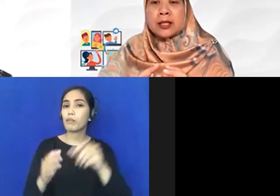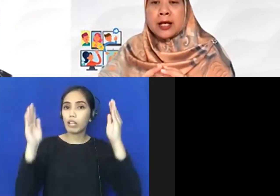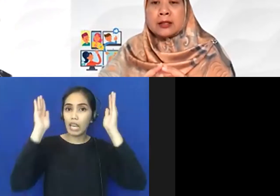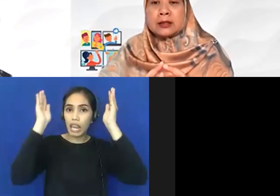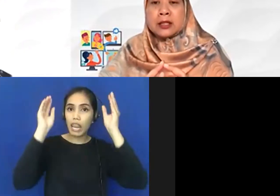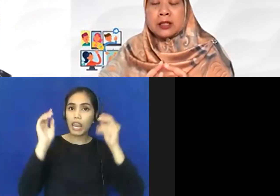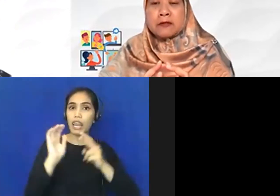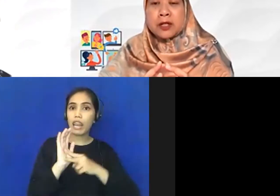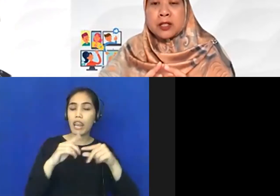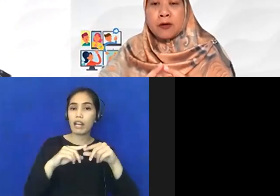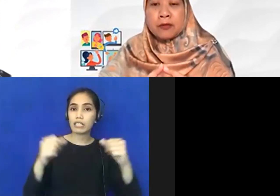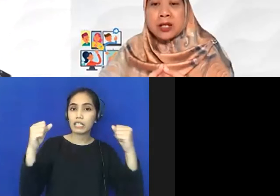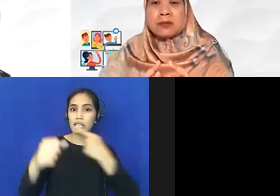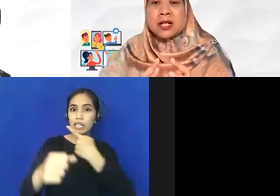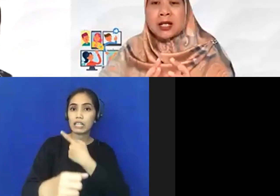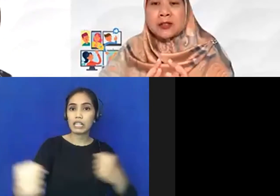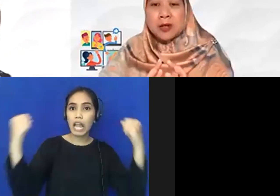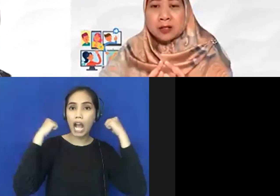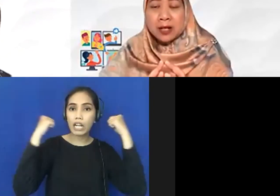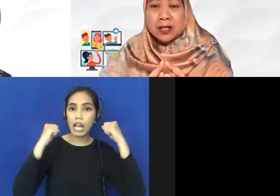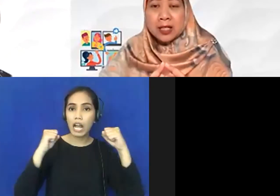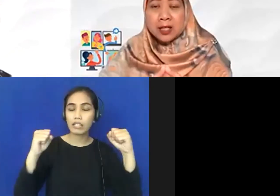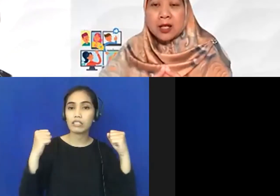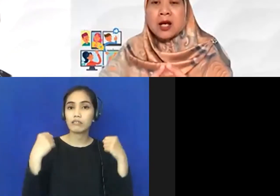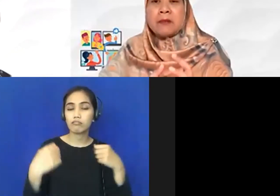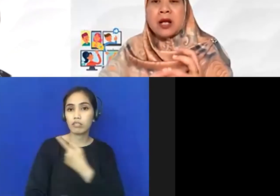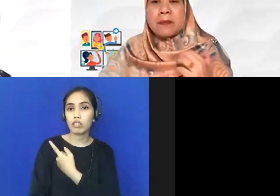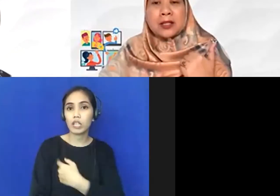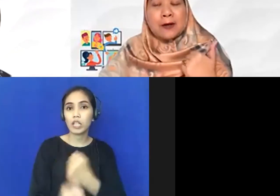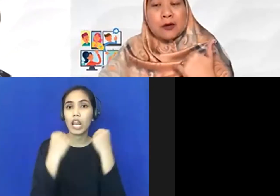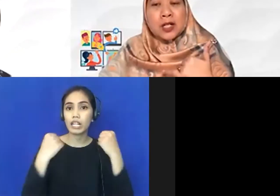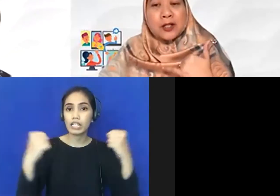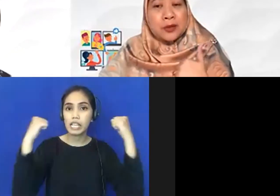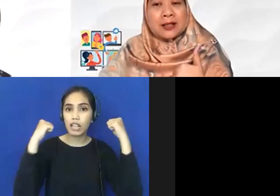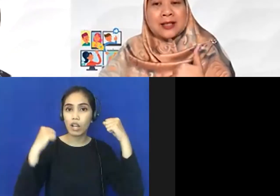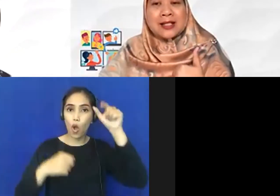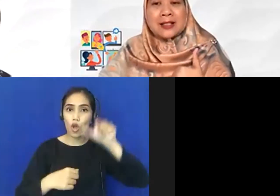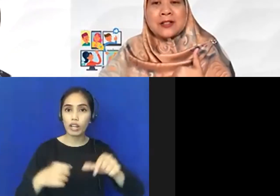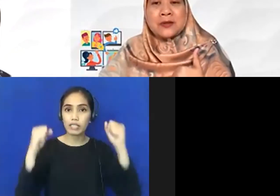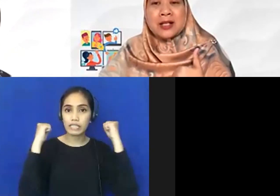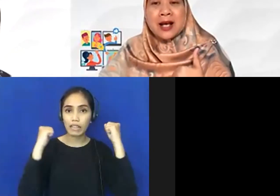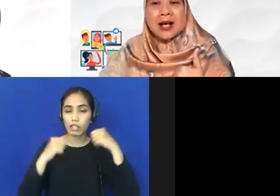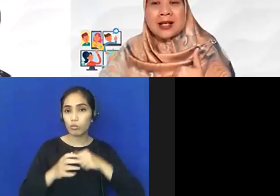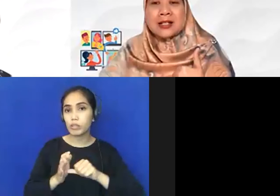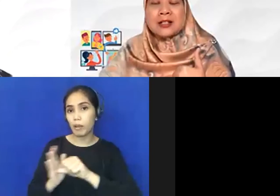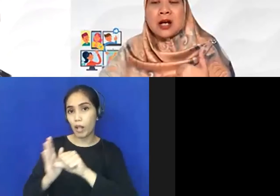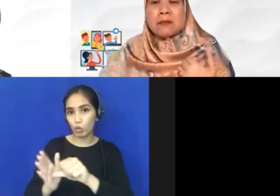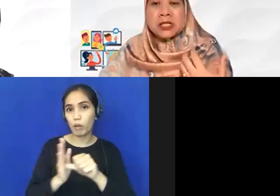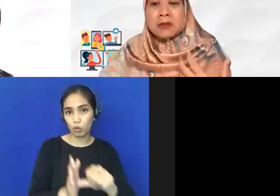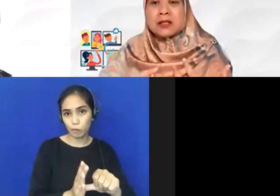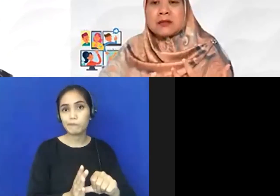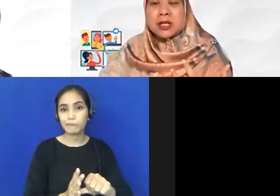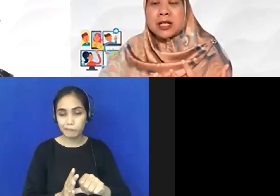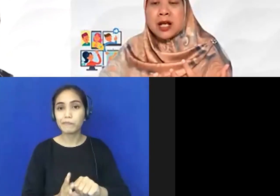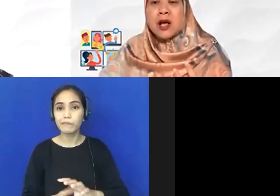saudara-saudara kita yang terinfeksi COVID dan menjalani isolasi mandiri ini mendapatkan konseling juga tentang kesehatan jiwanya ya. Jadi dia kan